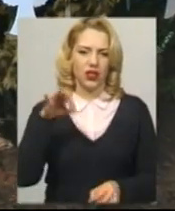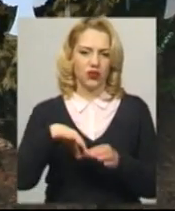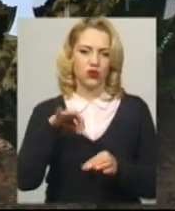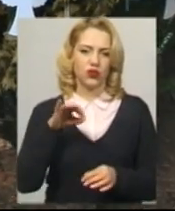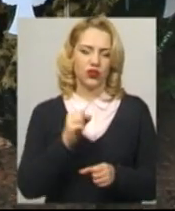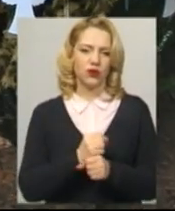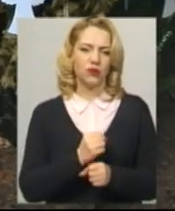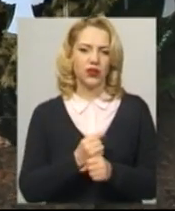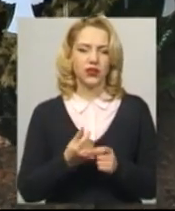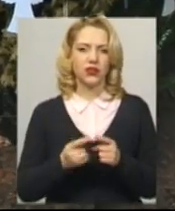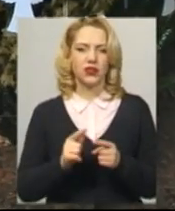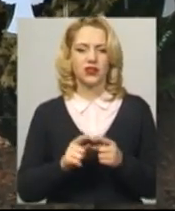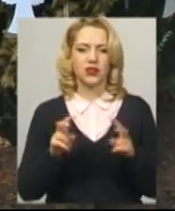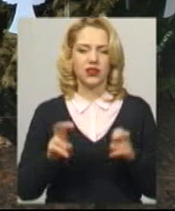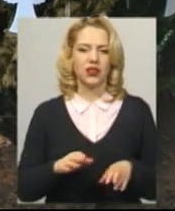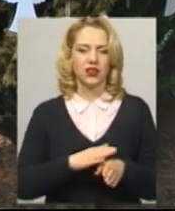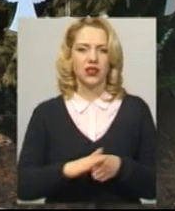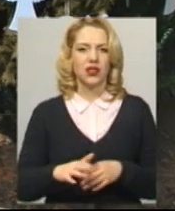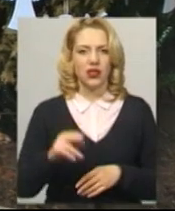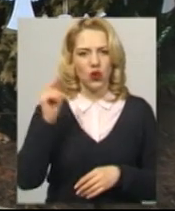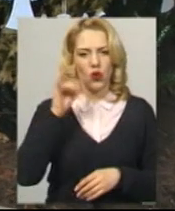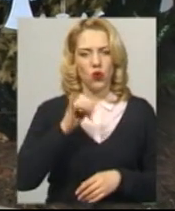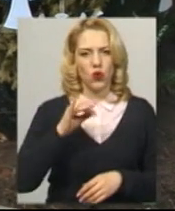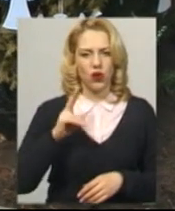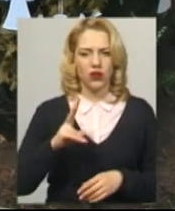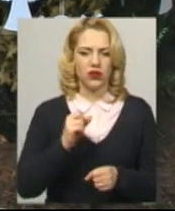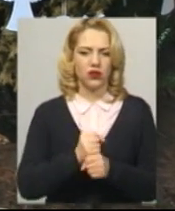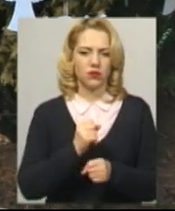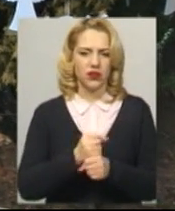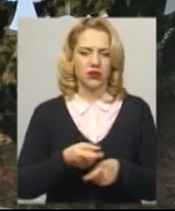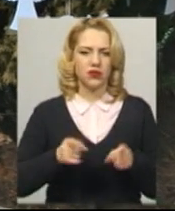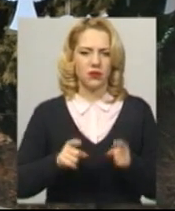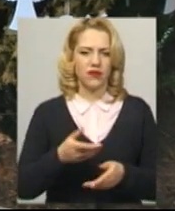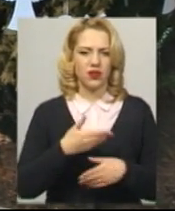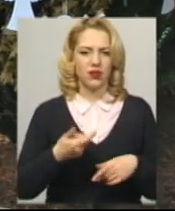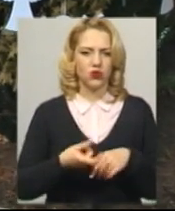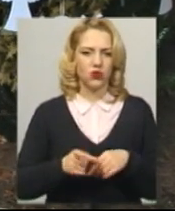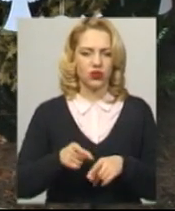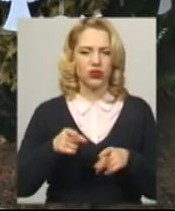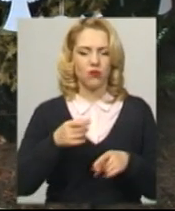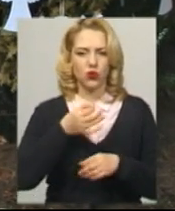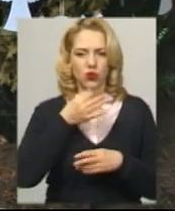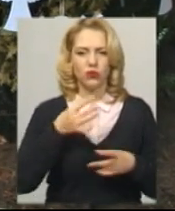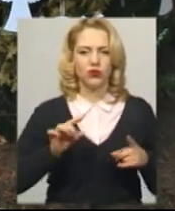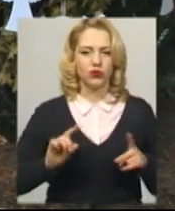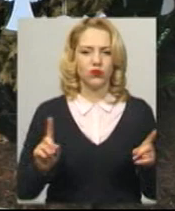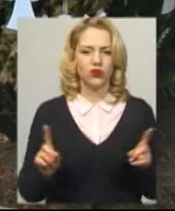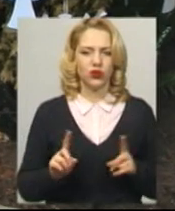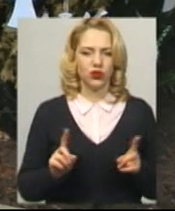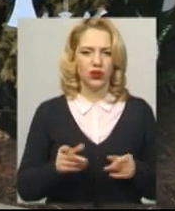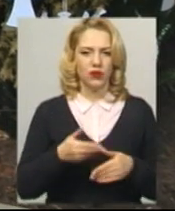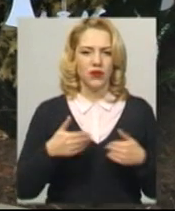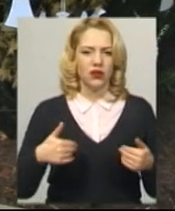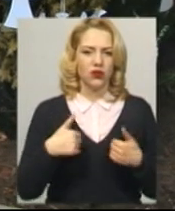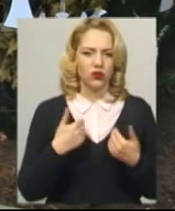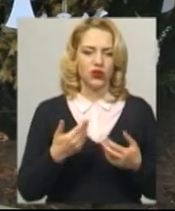Ми сиділи цілий урок, робили. Насправді нам дуже сподобалось, тому що ми